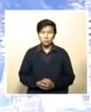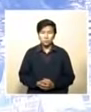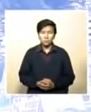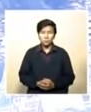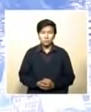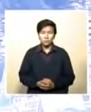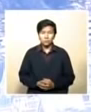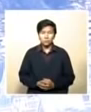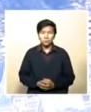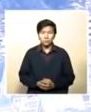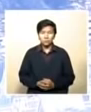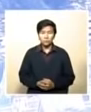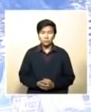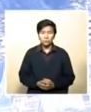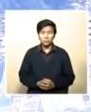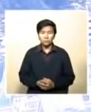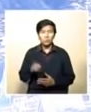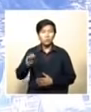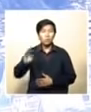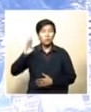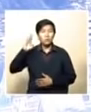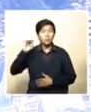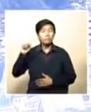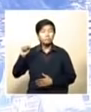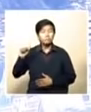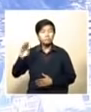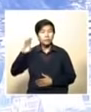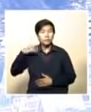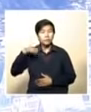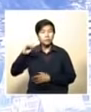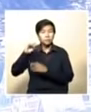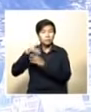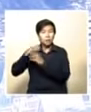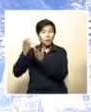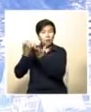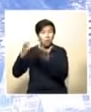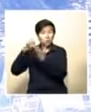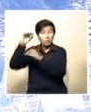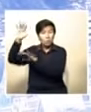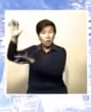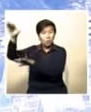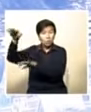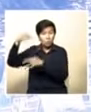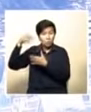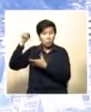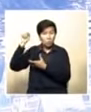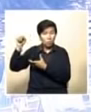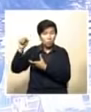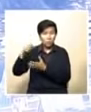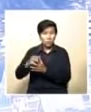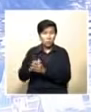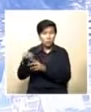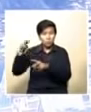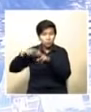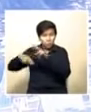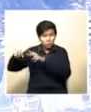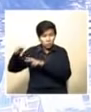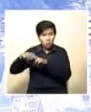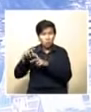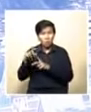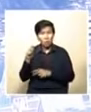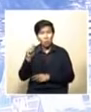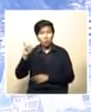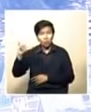าก็ดียังไงเสียก็ต้องตรวจแต่อย.จะใช้เวลาไม่เกิน1วัน